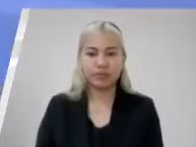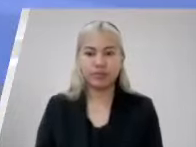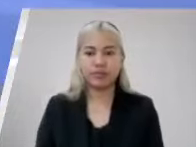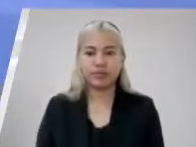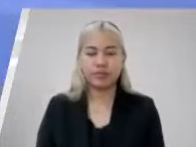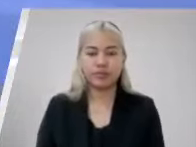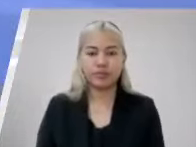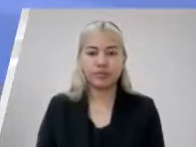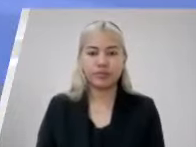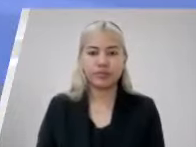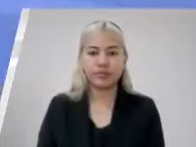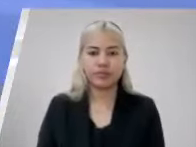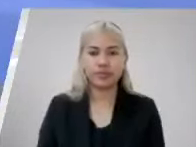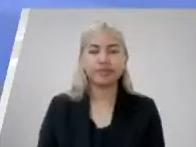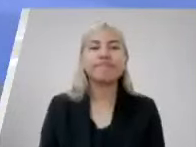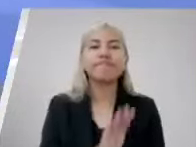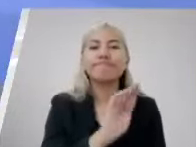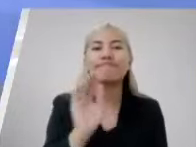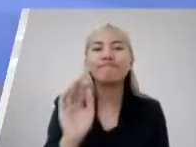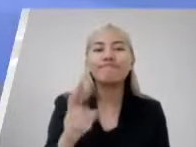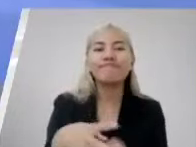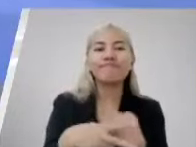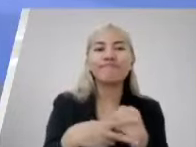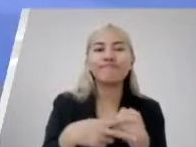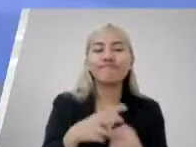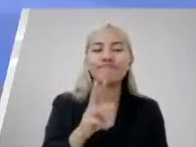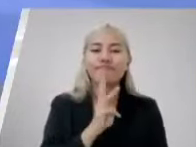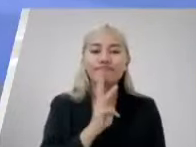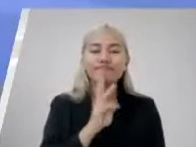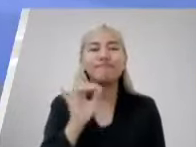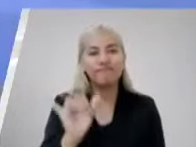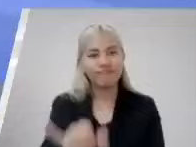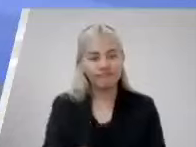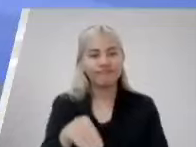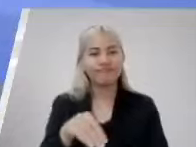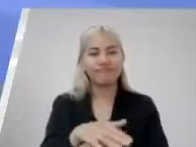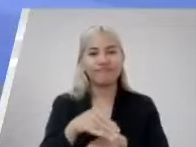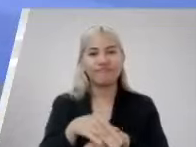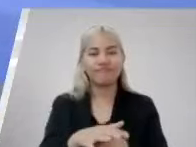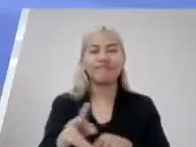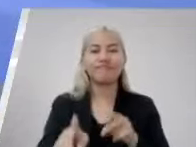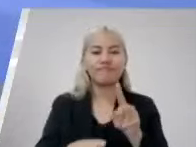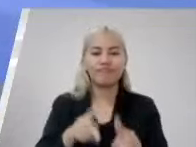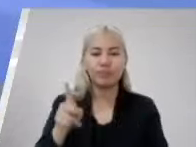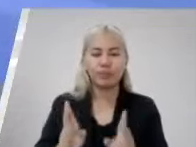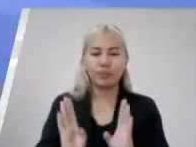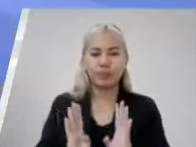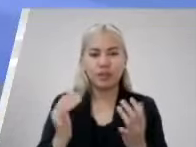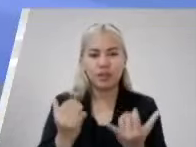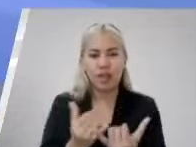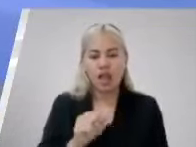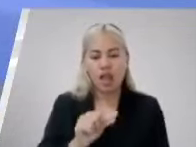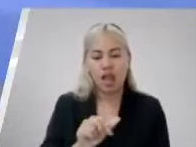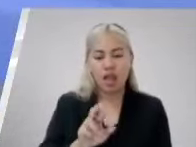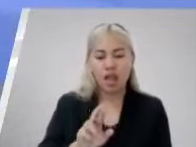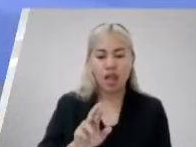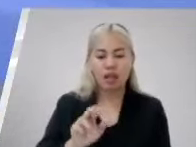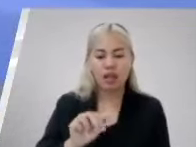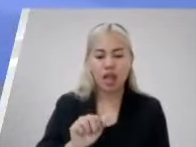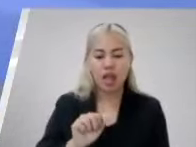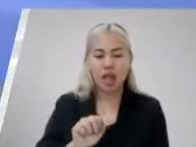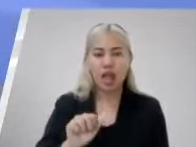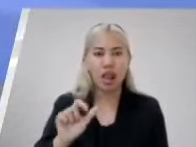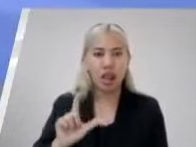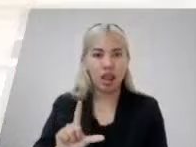Mag-ipon na ng tubig, yan po ang payo ngayon ng mga otoridad sa mga taga-barangay Araal at San Miguel sa La Carlota, Negros